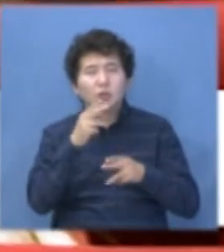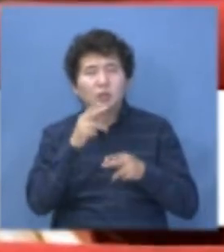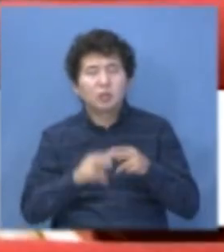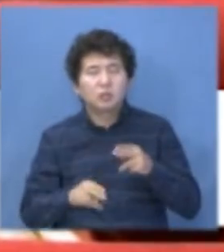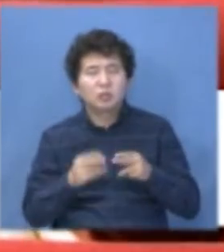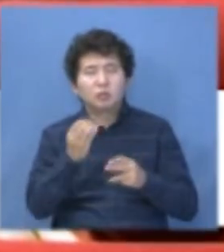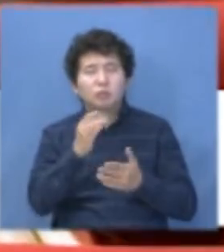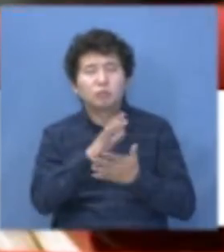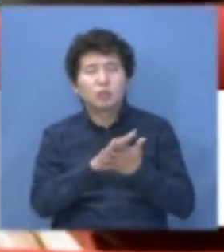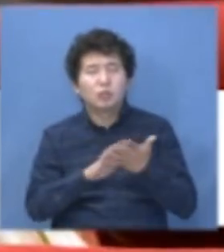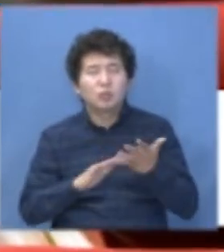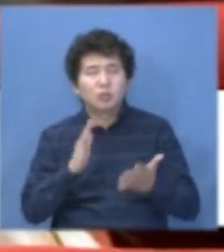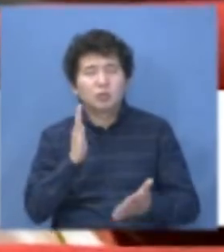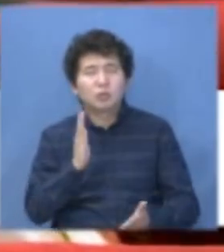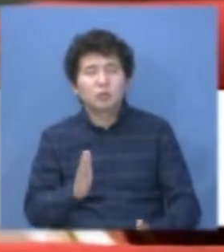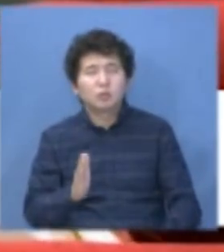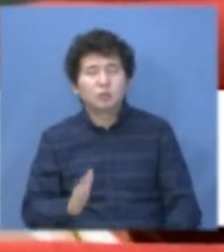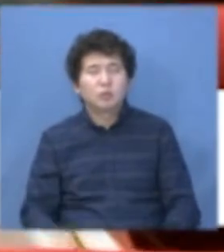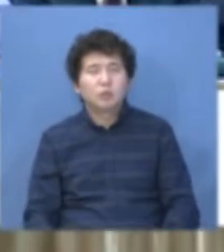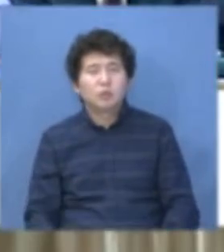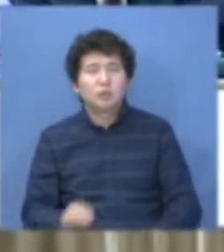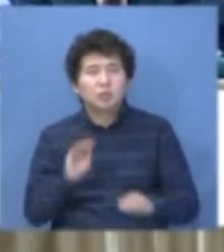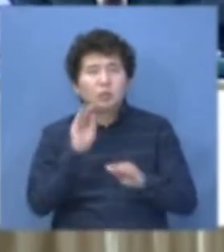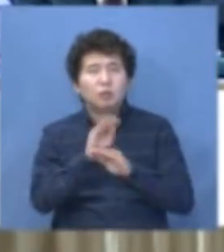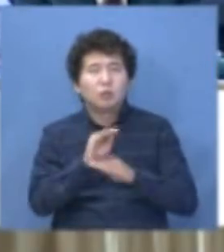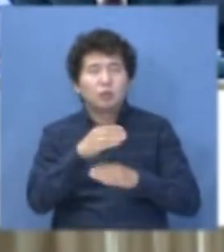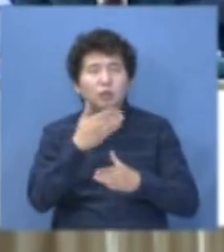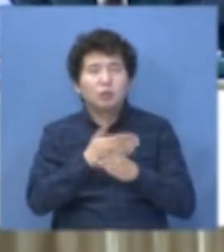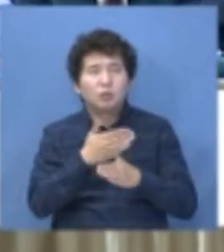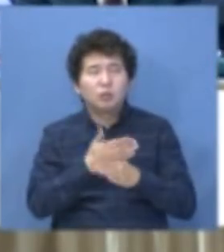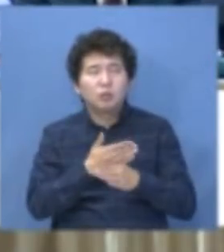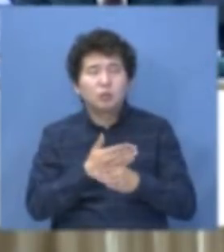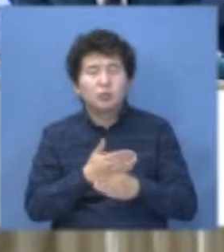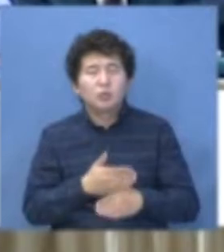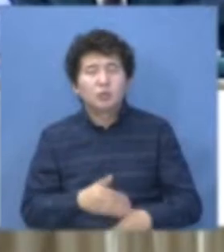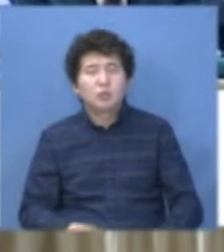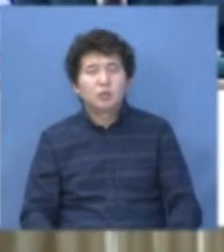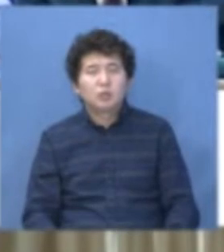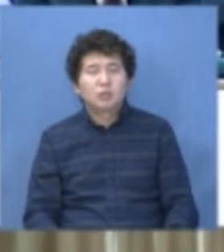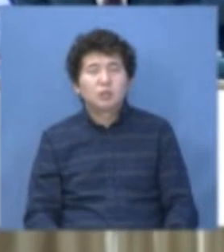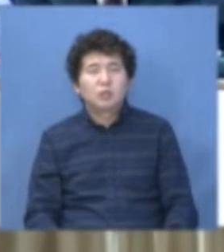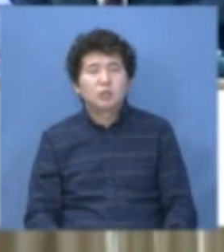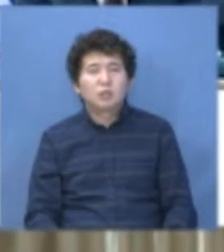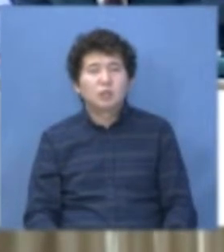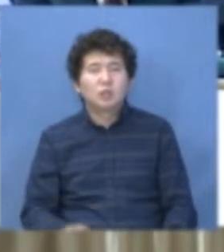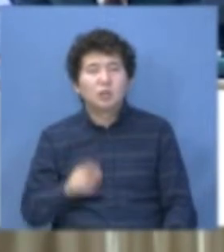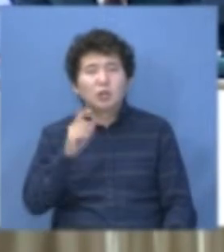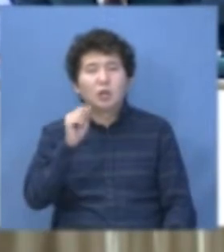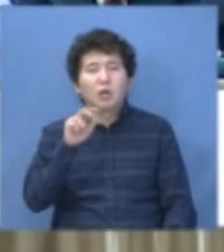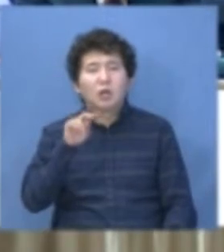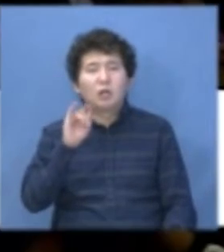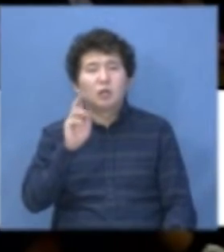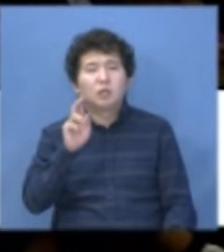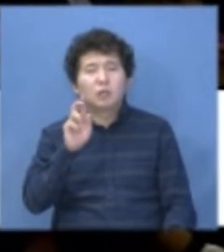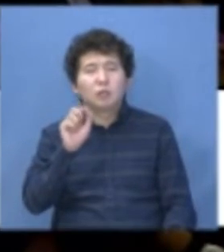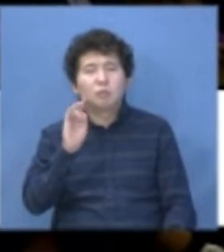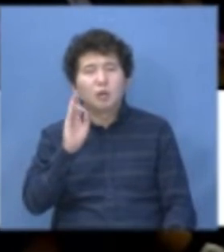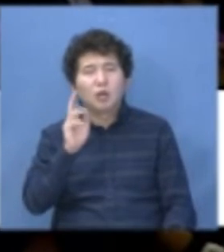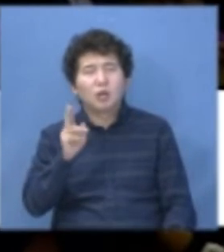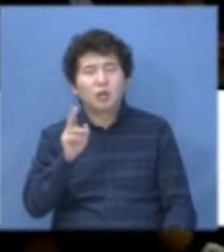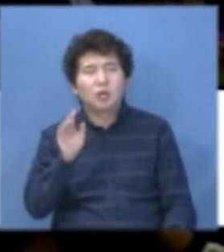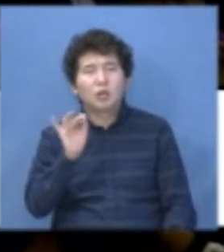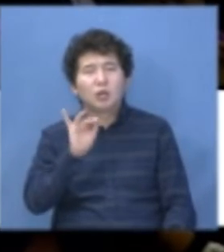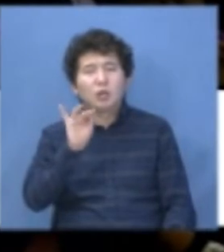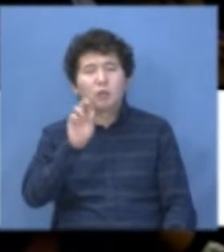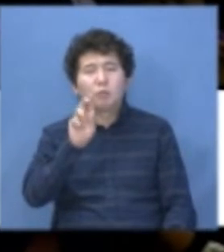аймақтар қамтылады. Салымшыларға қосымша көмекті IX және Кейс, Халық банк, Банк Центр Кредит қор биржалары